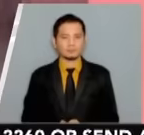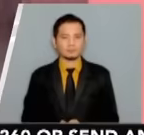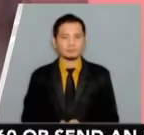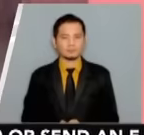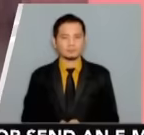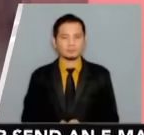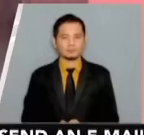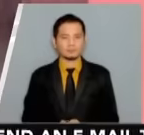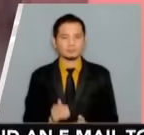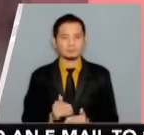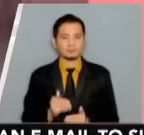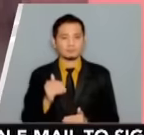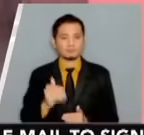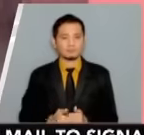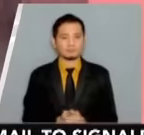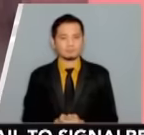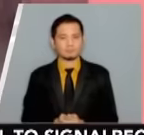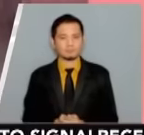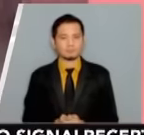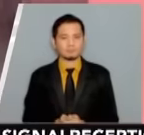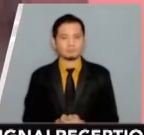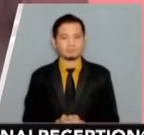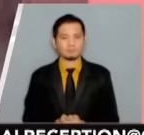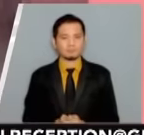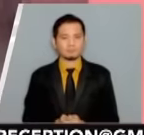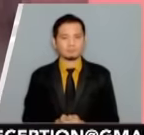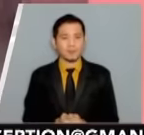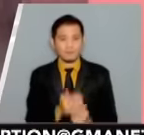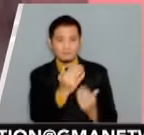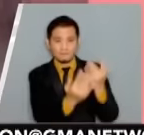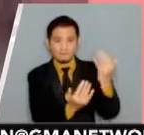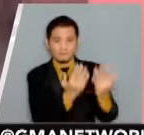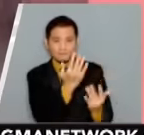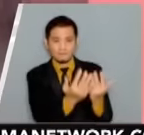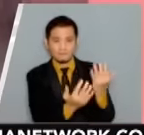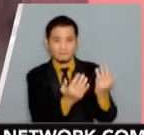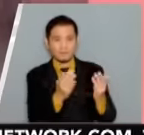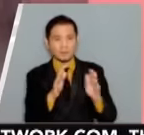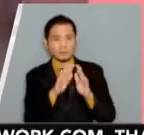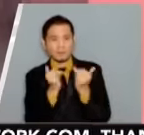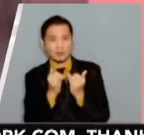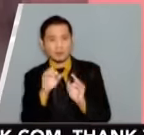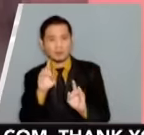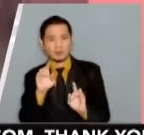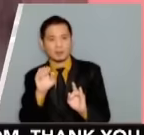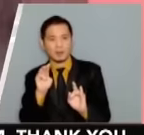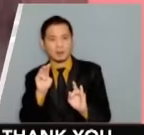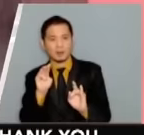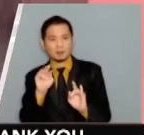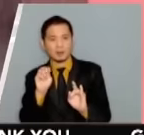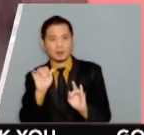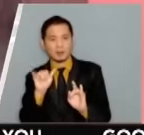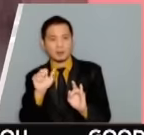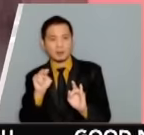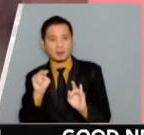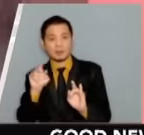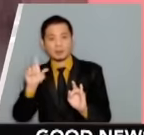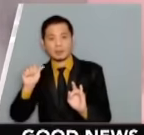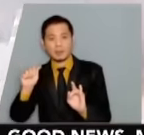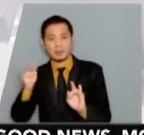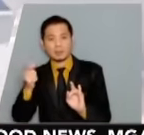Kumustahin naman natin ang lagay ng mga nasunugan sa Barangay Damayang Lagi, Quezon City kahapon. May unang balita live si